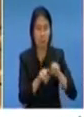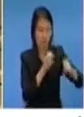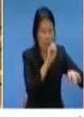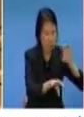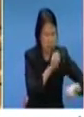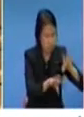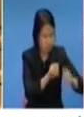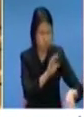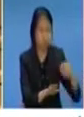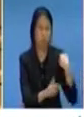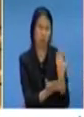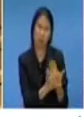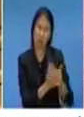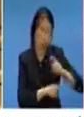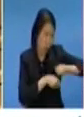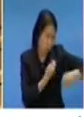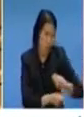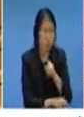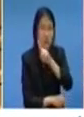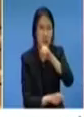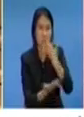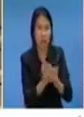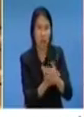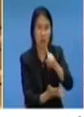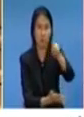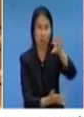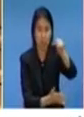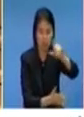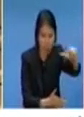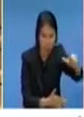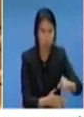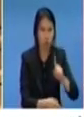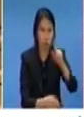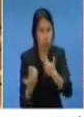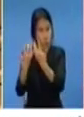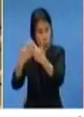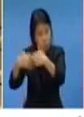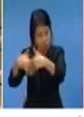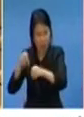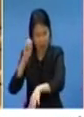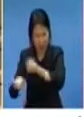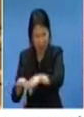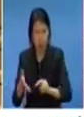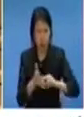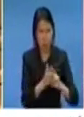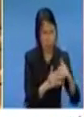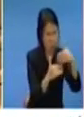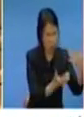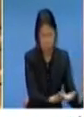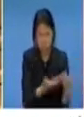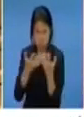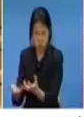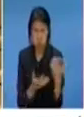าใส่เข้าไปในพลังงานทดแทนจากโรงงานขยะผมไปดูตัวอย่างครับผมไปดูง